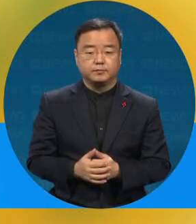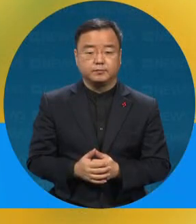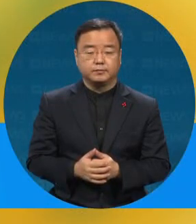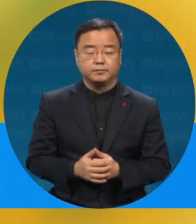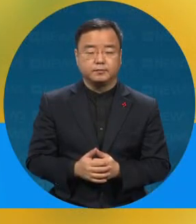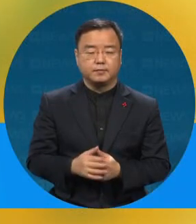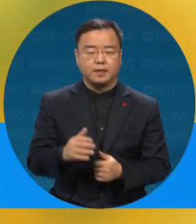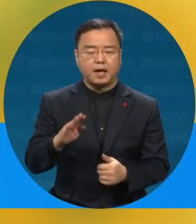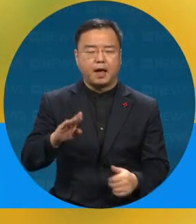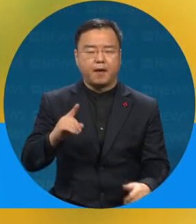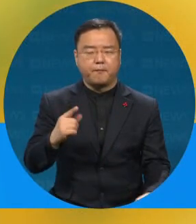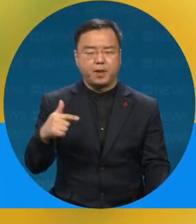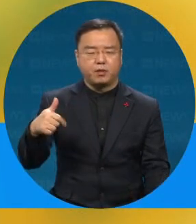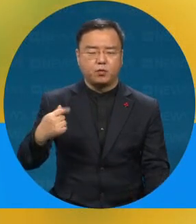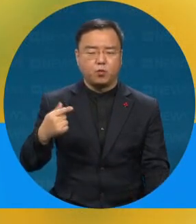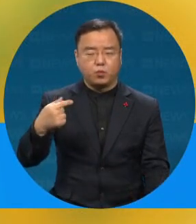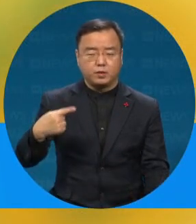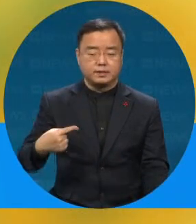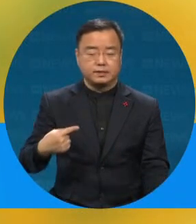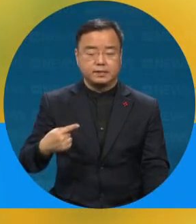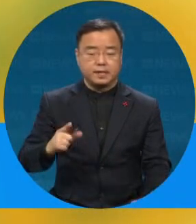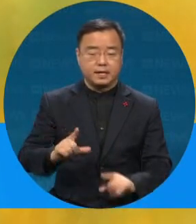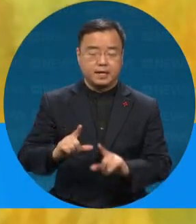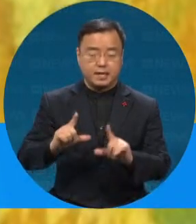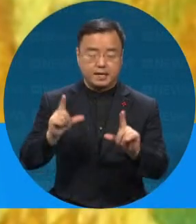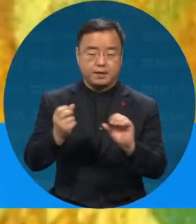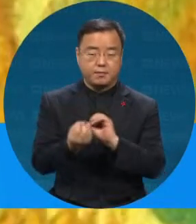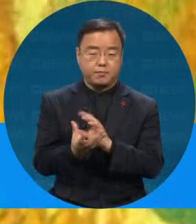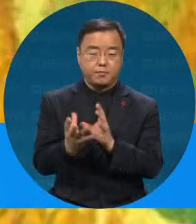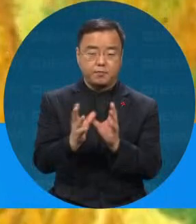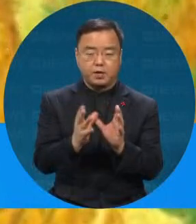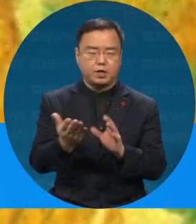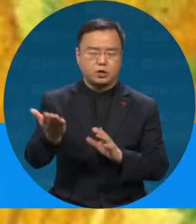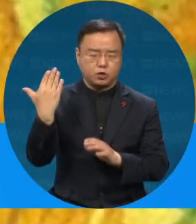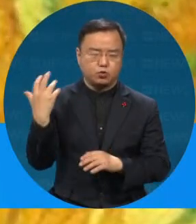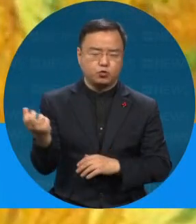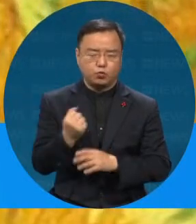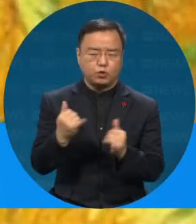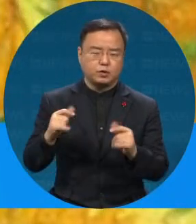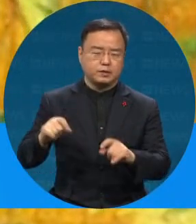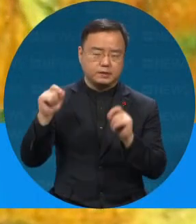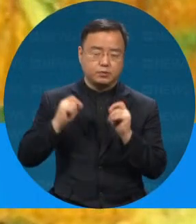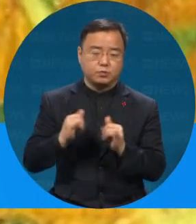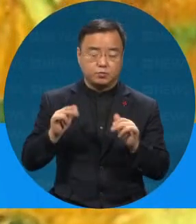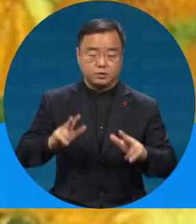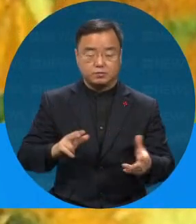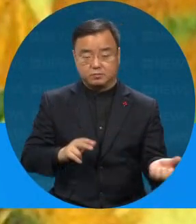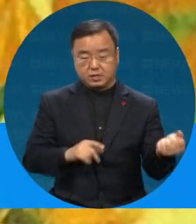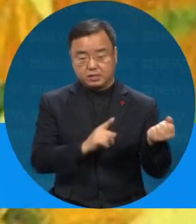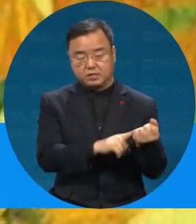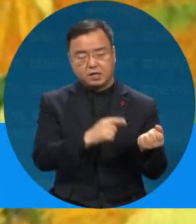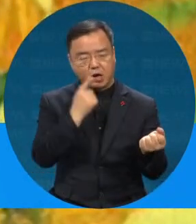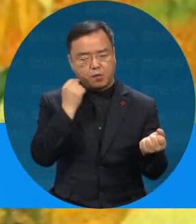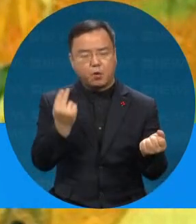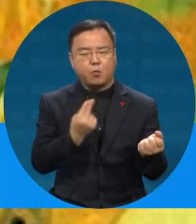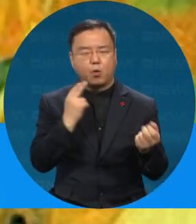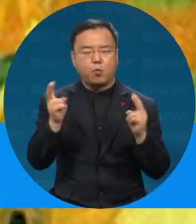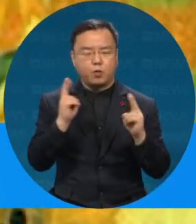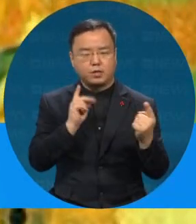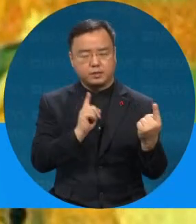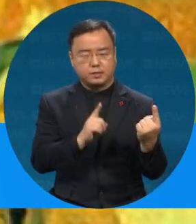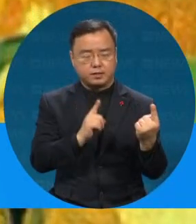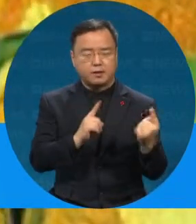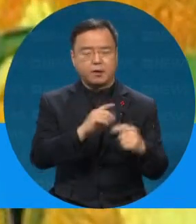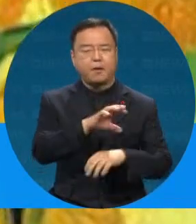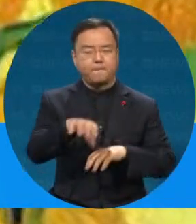빈센트 반 고흐의 작품 해바라기의 전 소유주 상속인들이 현재 이를 소유하고 있는 일본 보험사 손포 홀딩스를 상대로